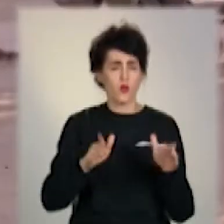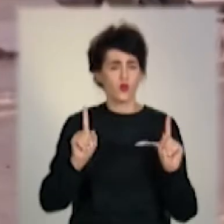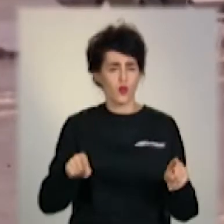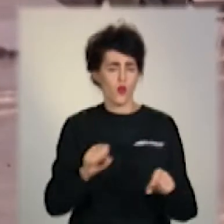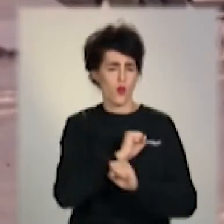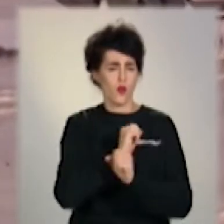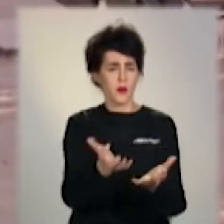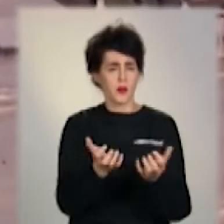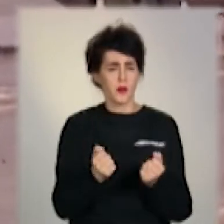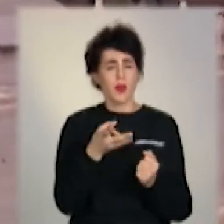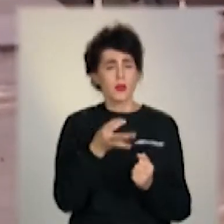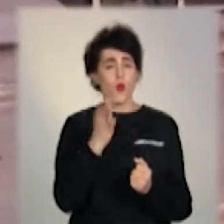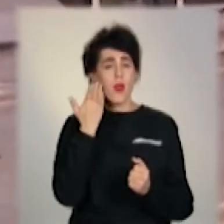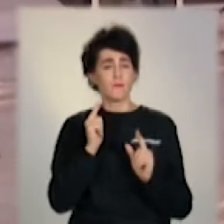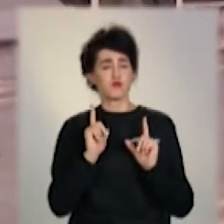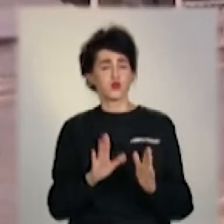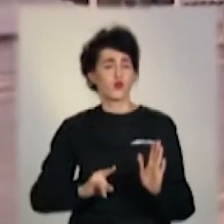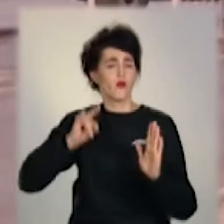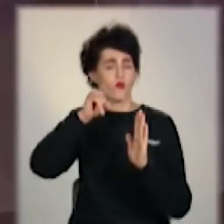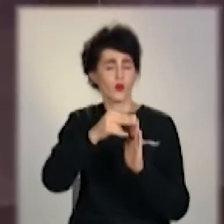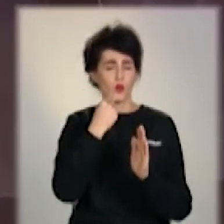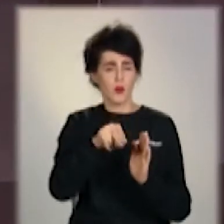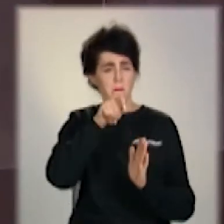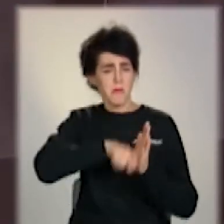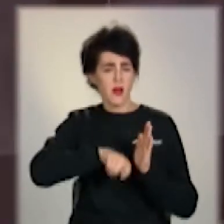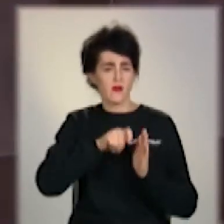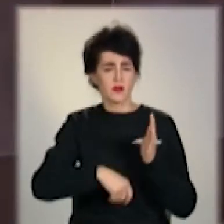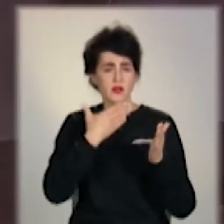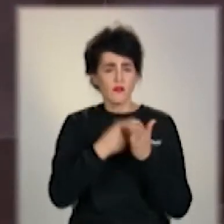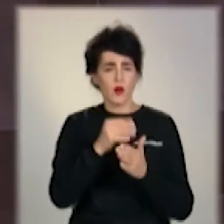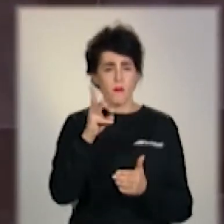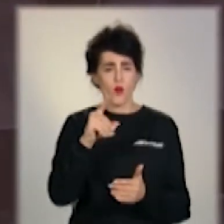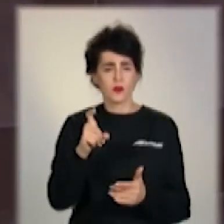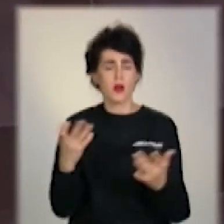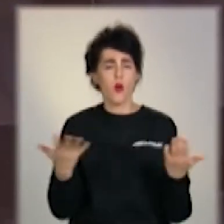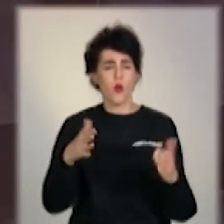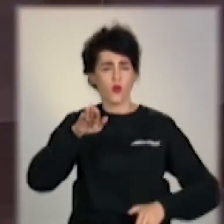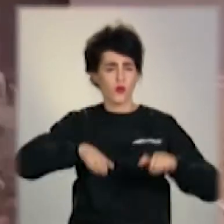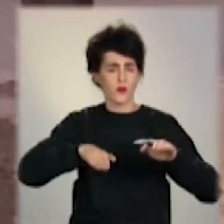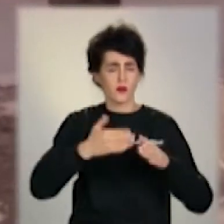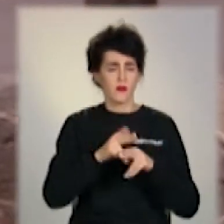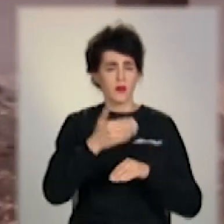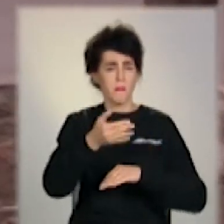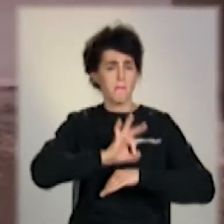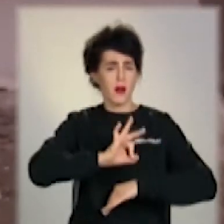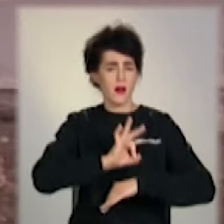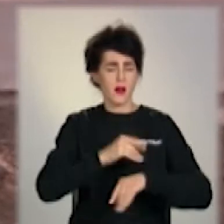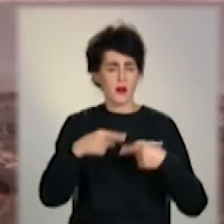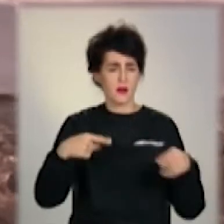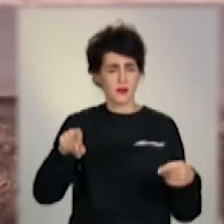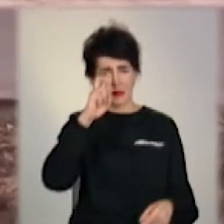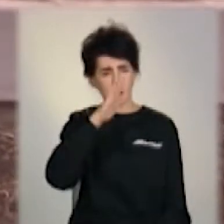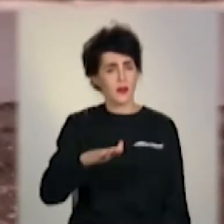відпочивальників. Однак перед вильотом туристам радять перевіряти на сайті МОЗу рівень захворюваності на коронавірус у тій чи іншій